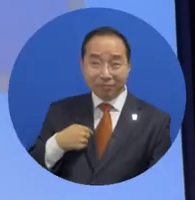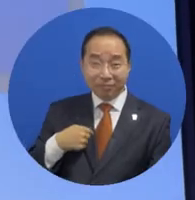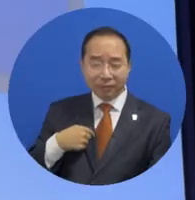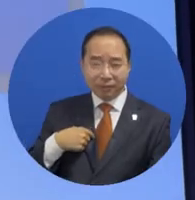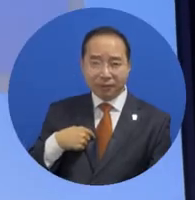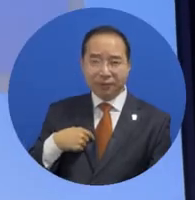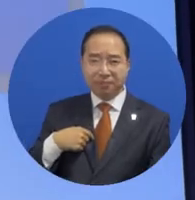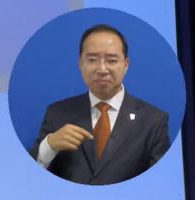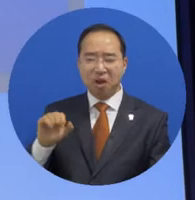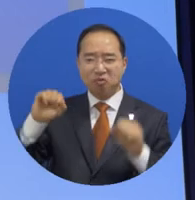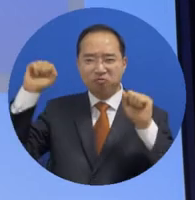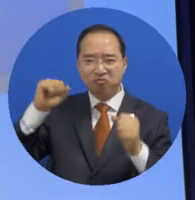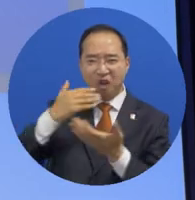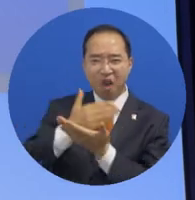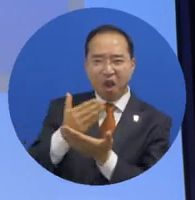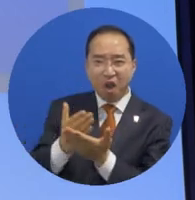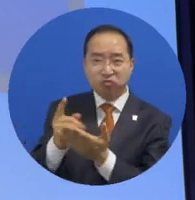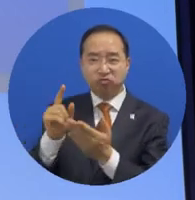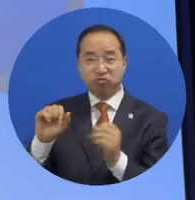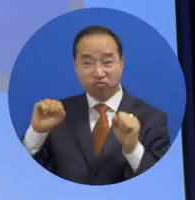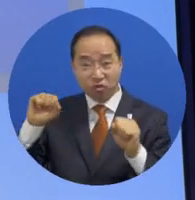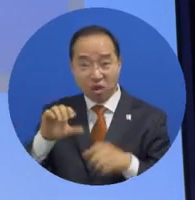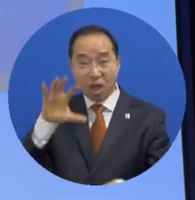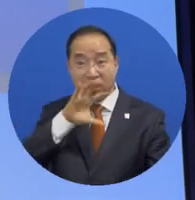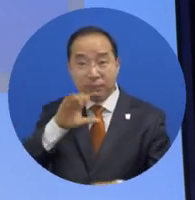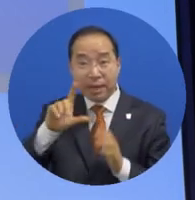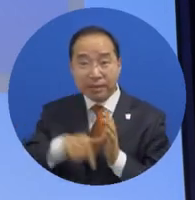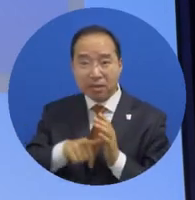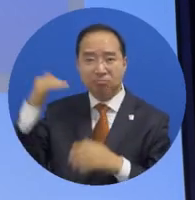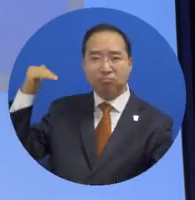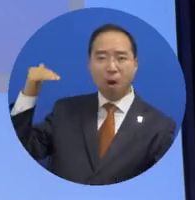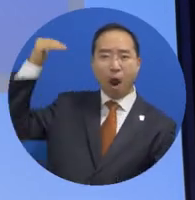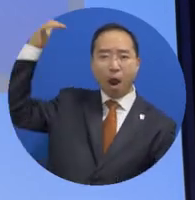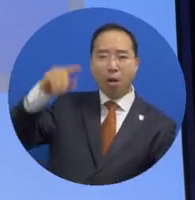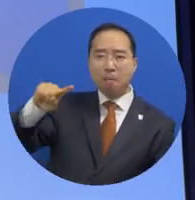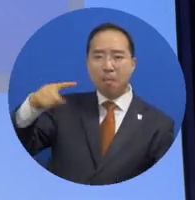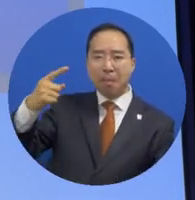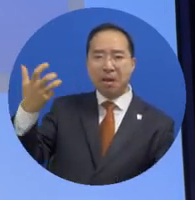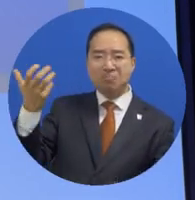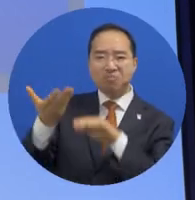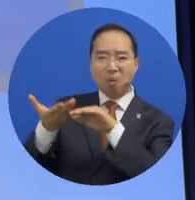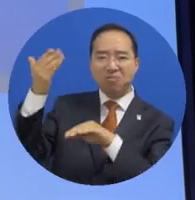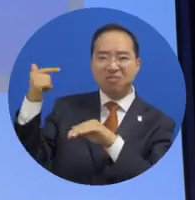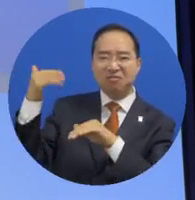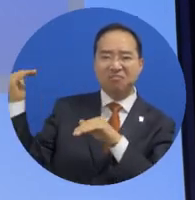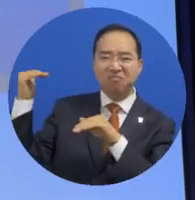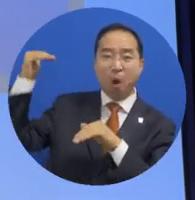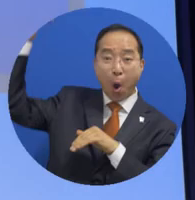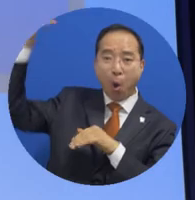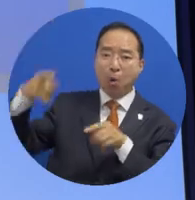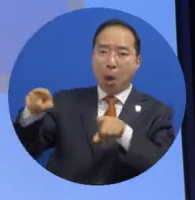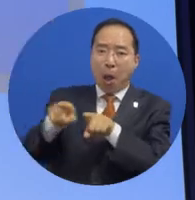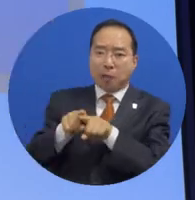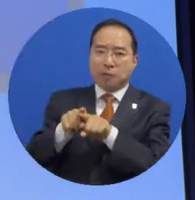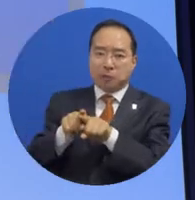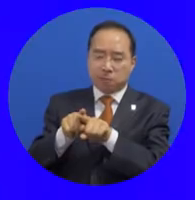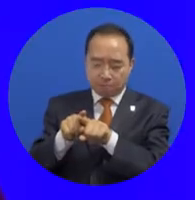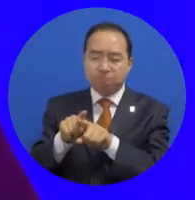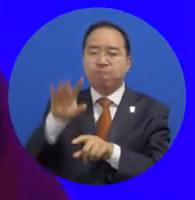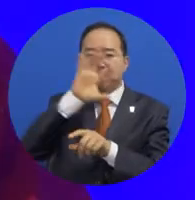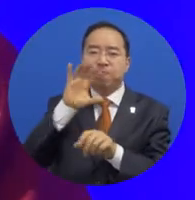사람이 철인 3종 운동을 하고 저렇게 연습을 할 때는 180도 넘는 저런 거구들과 같이 운동을